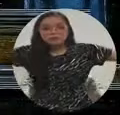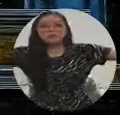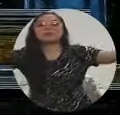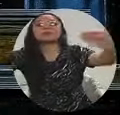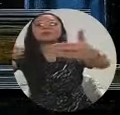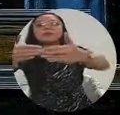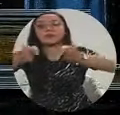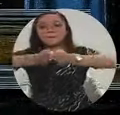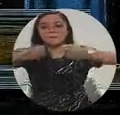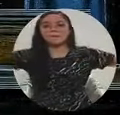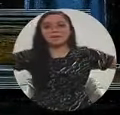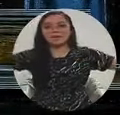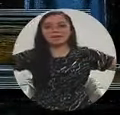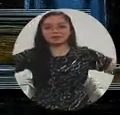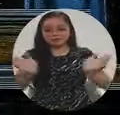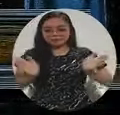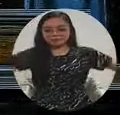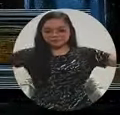usalang.